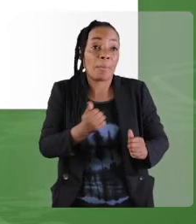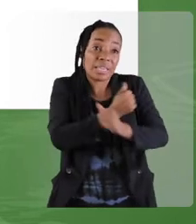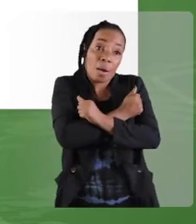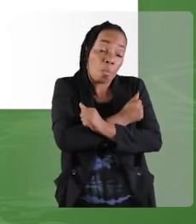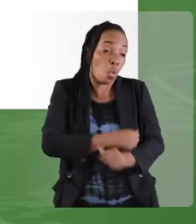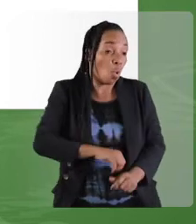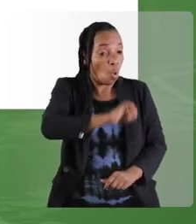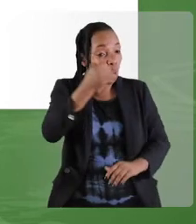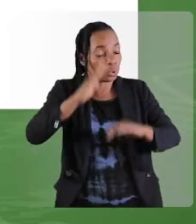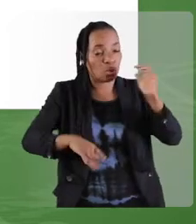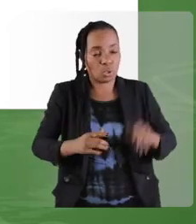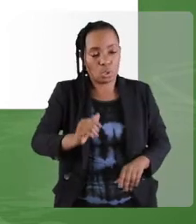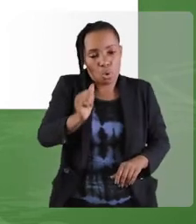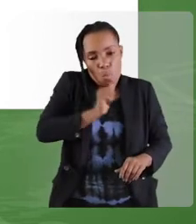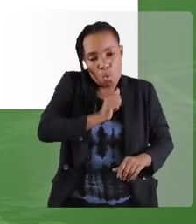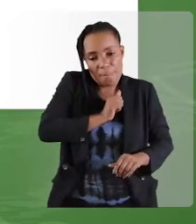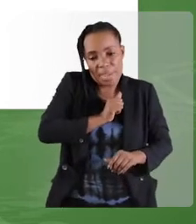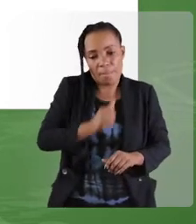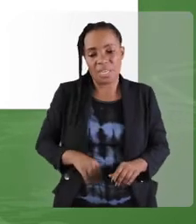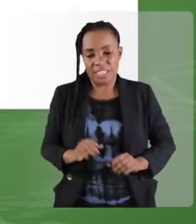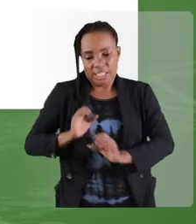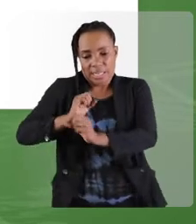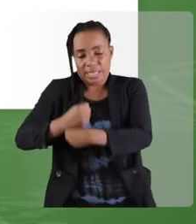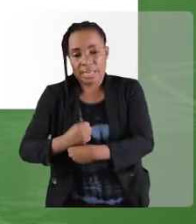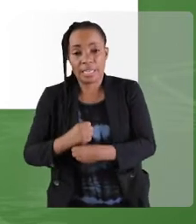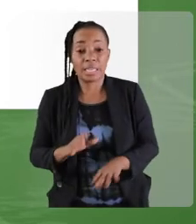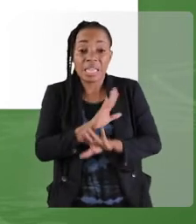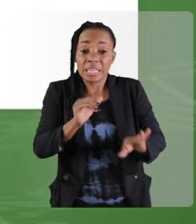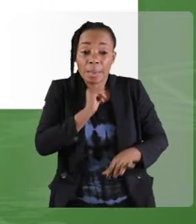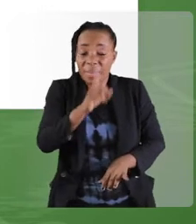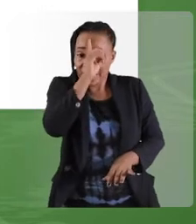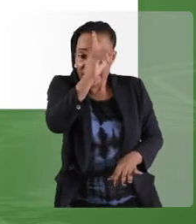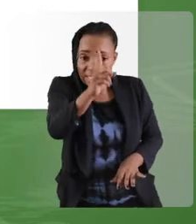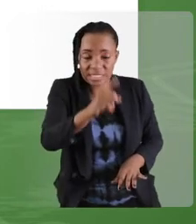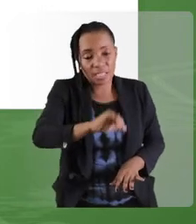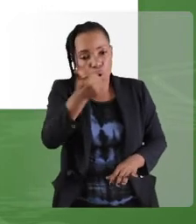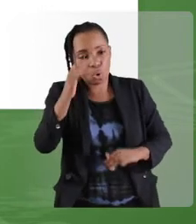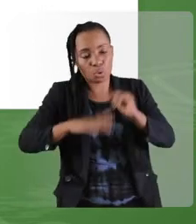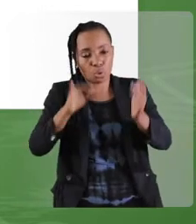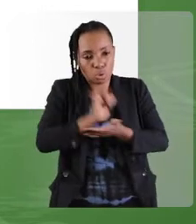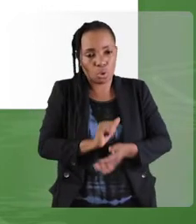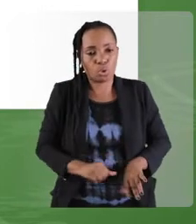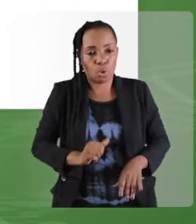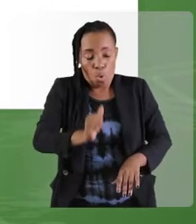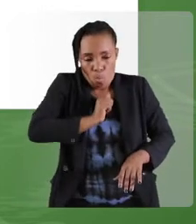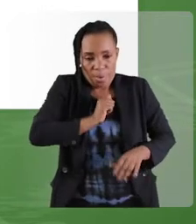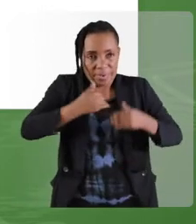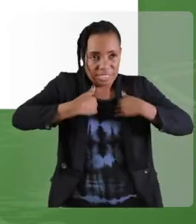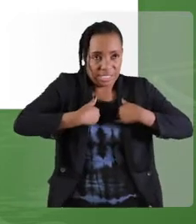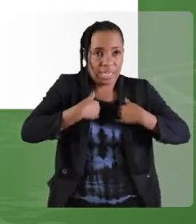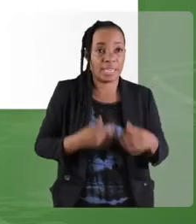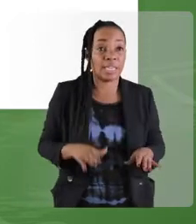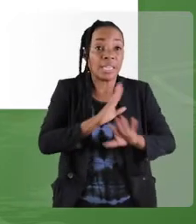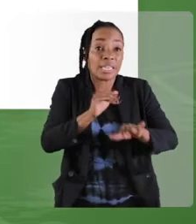d'amour autre que celui qui se construit. Il n'y a pas de génie autre que celui qui se manifeste dans